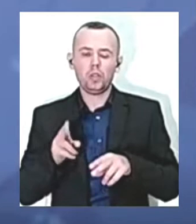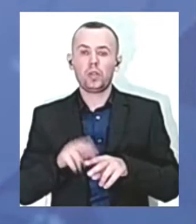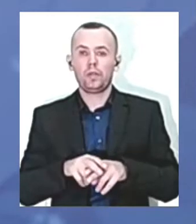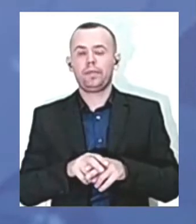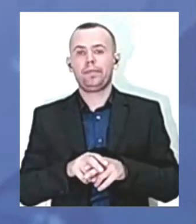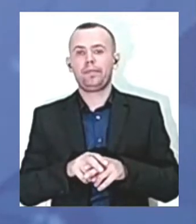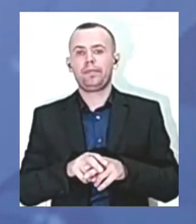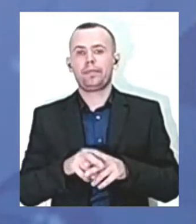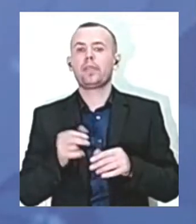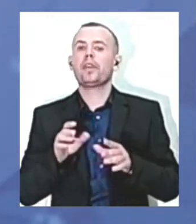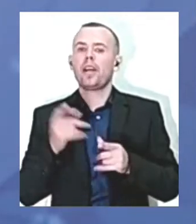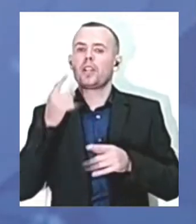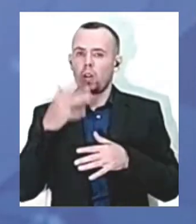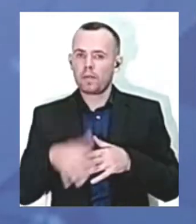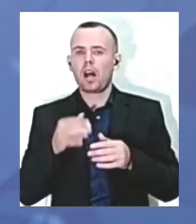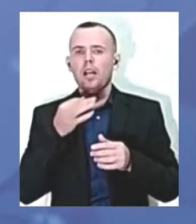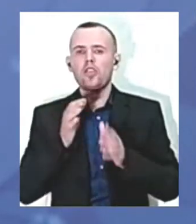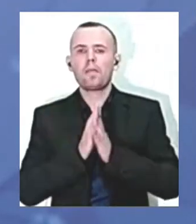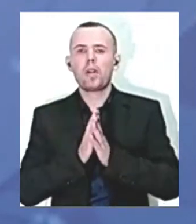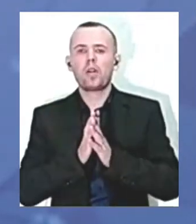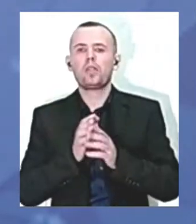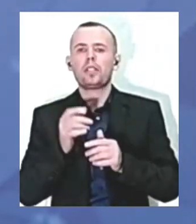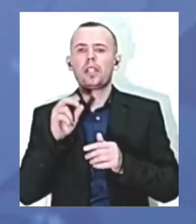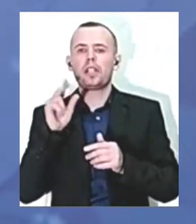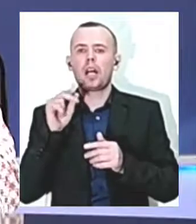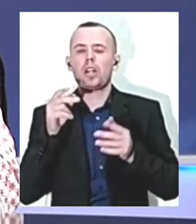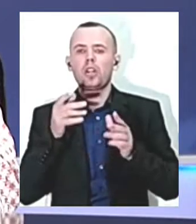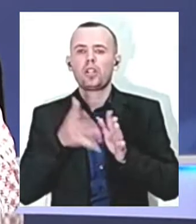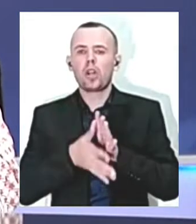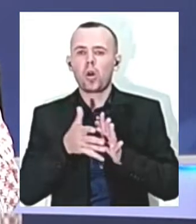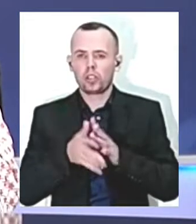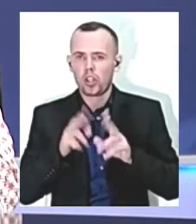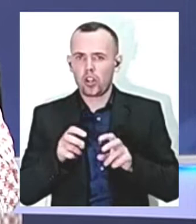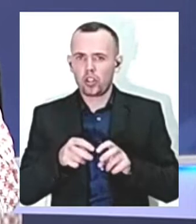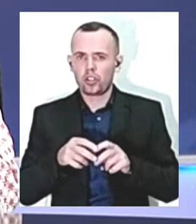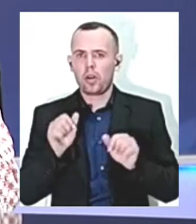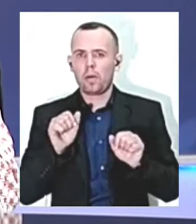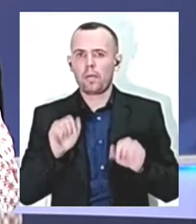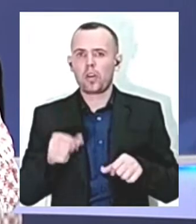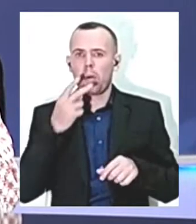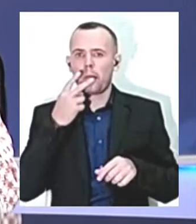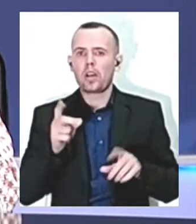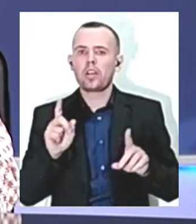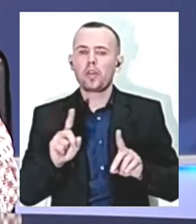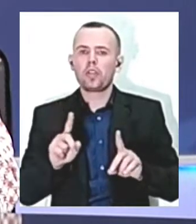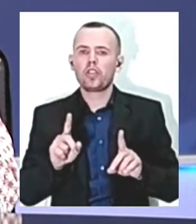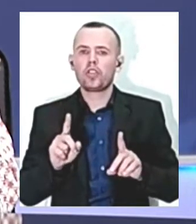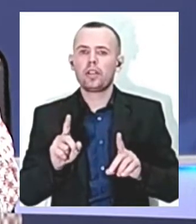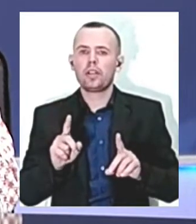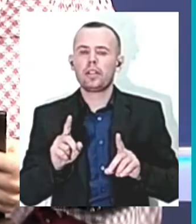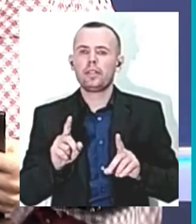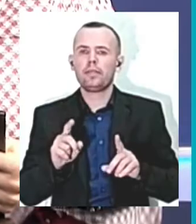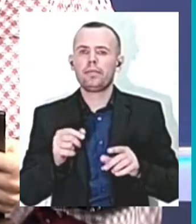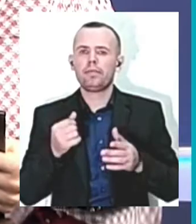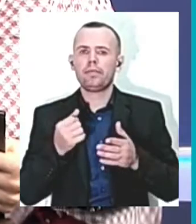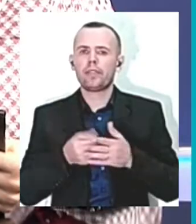зрозуміло. Скажіть, будь ласка, з даних дослідження можемо бачити, що топ-10 найважливіших прав